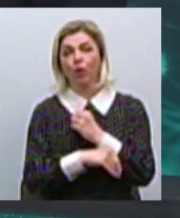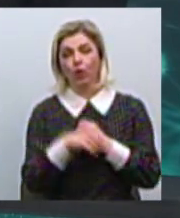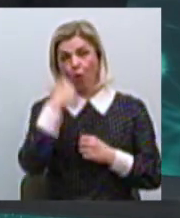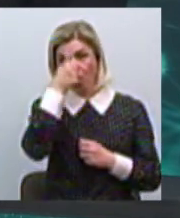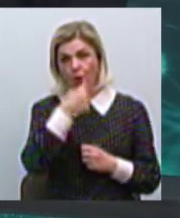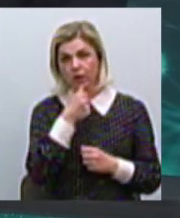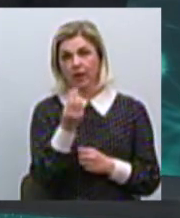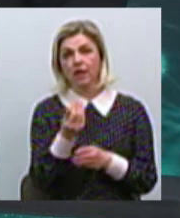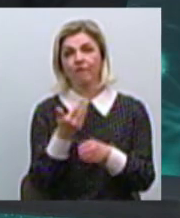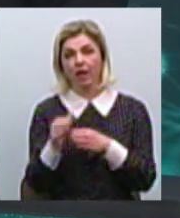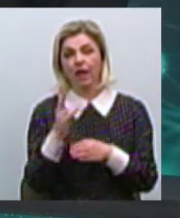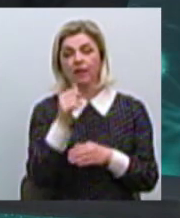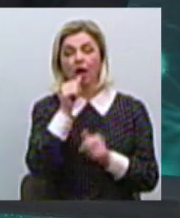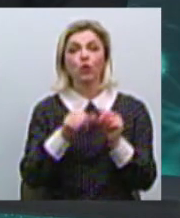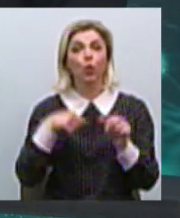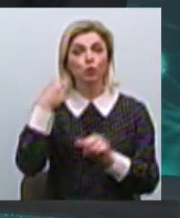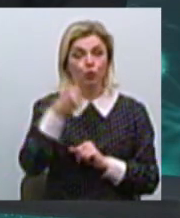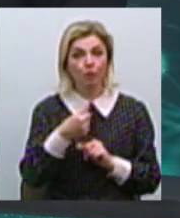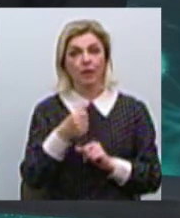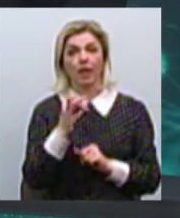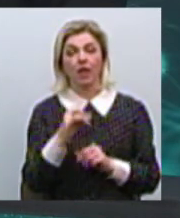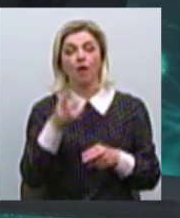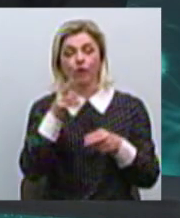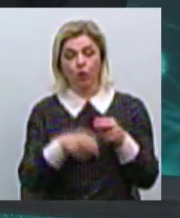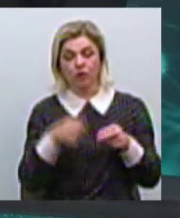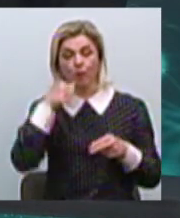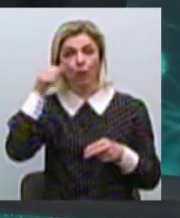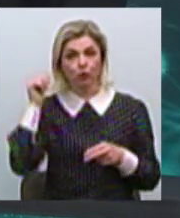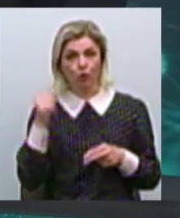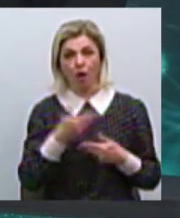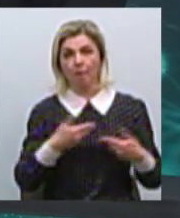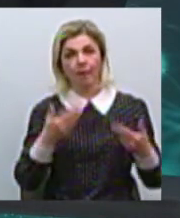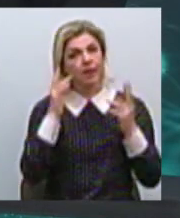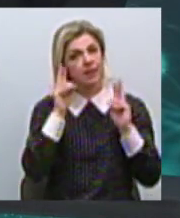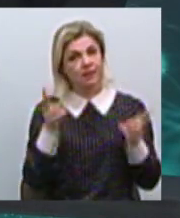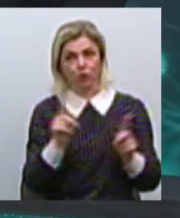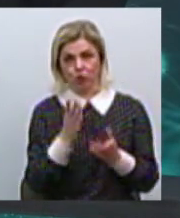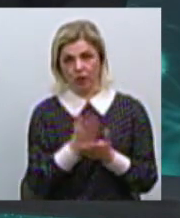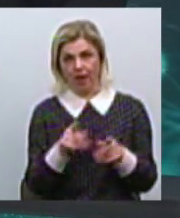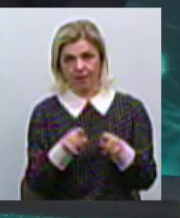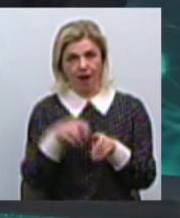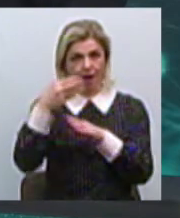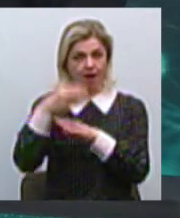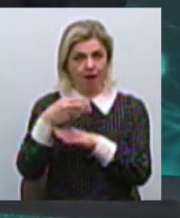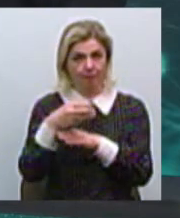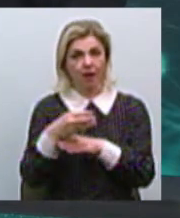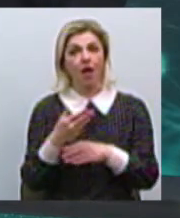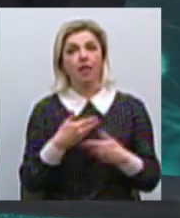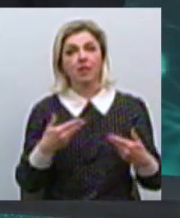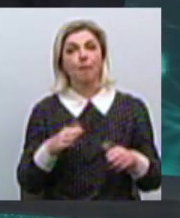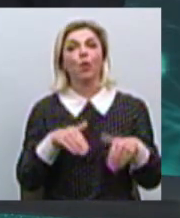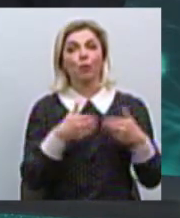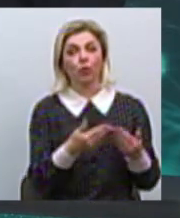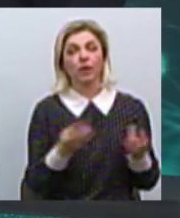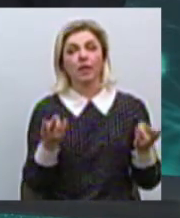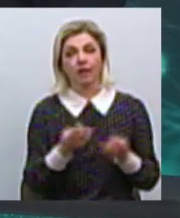виділяються кошти на наступний рік. І наприкінці минулого року ми ще не знали, що є така система, нам таке запропонують, тому нам треба